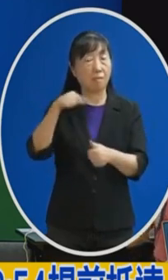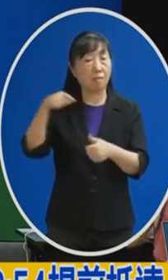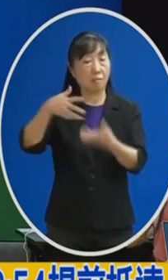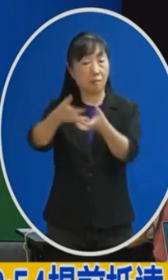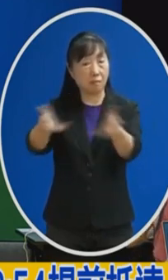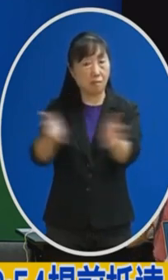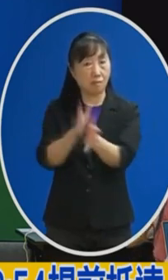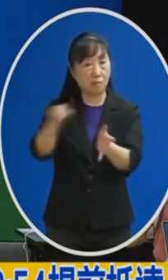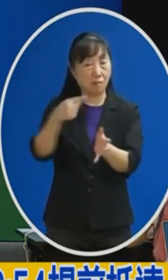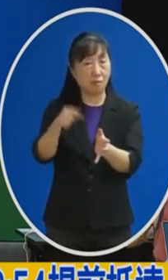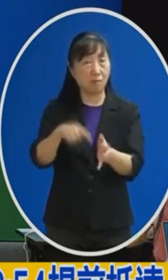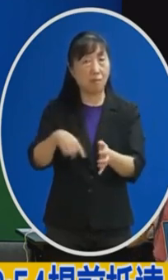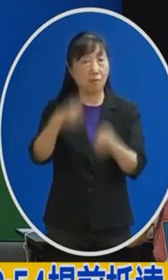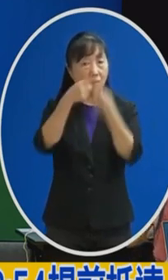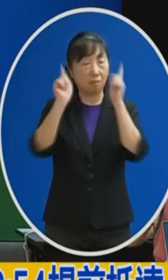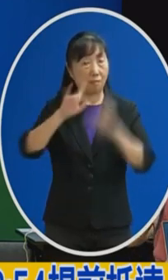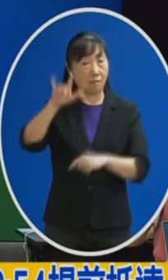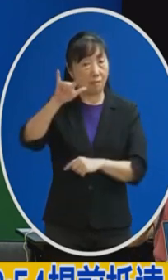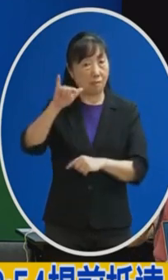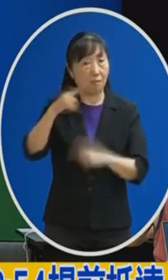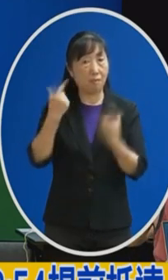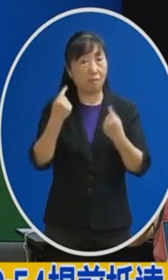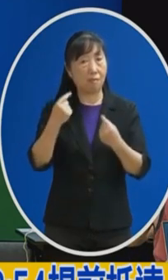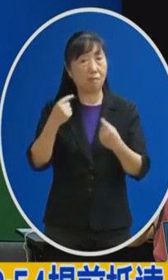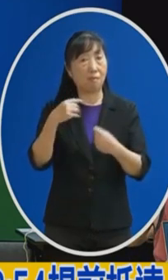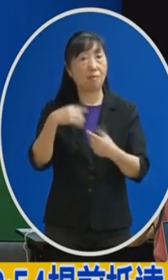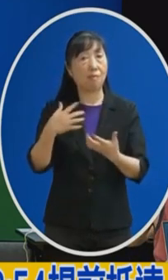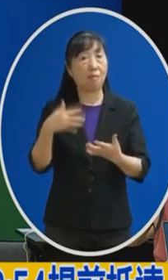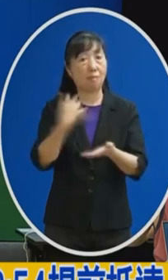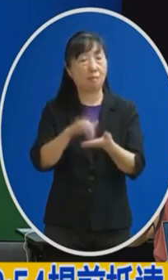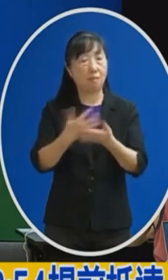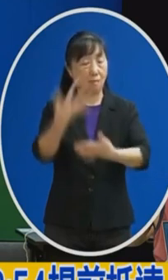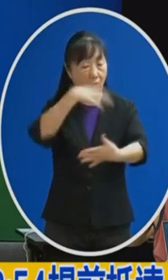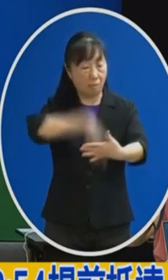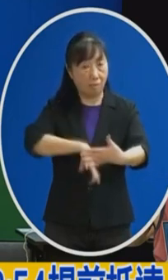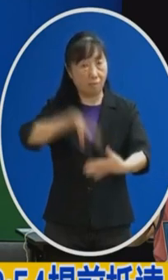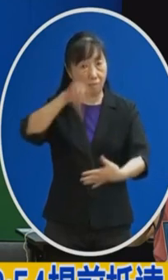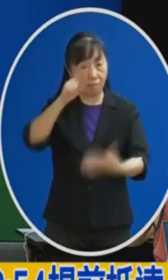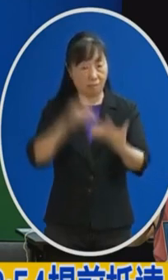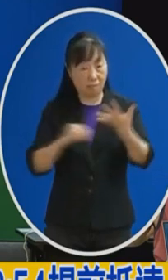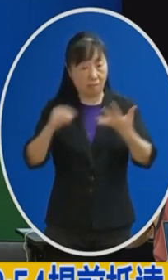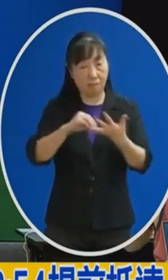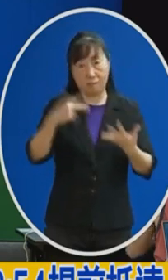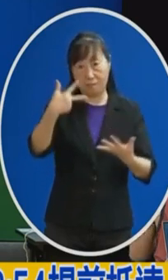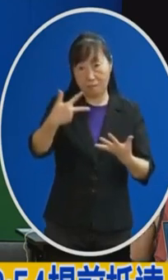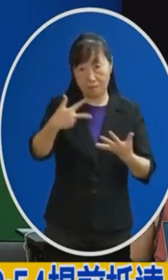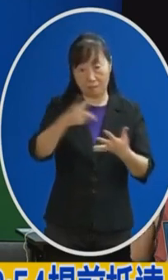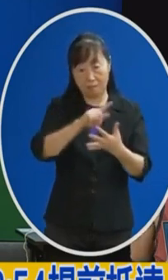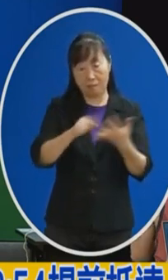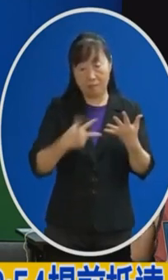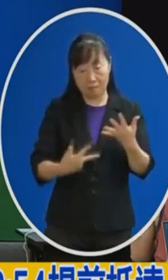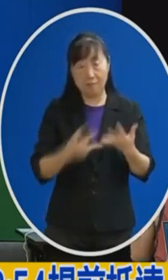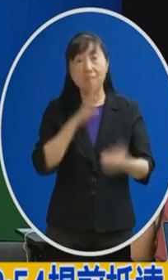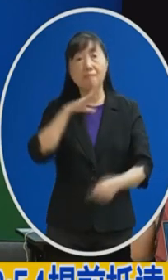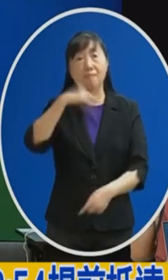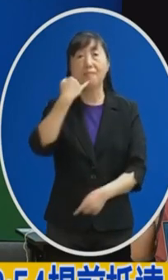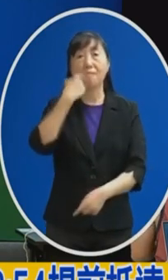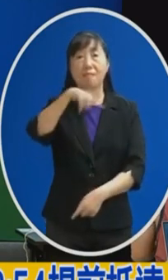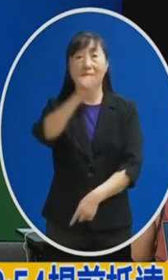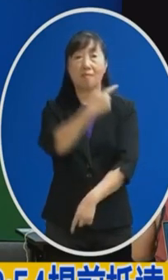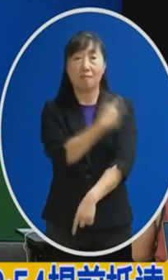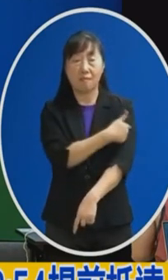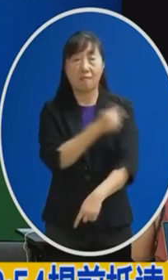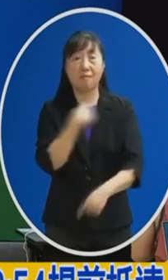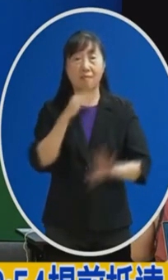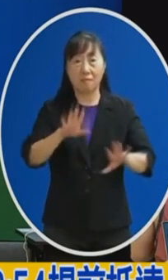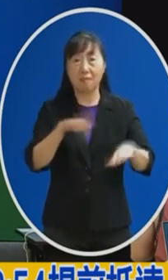将大学的教职员同样纳入疫苗优先接种对象，都、就是可能纳第七类。那目前只有高中中小